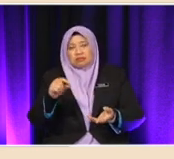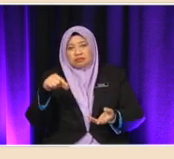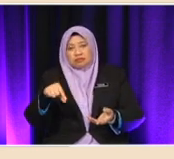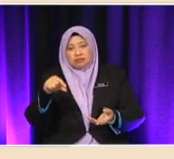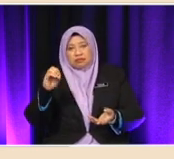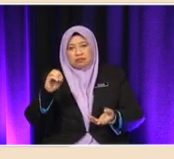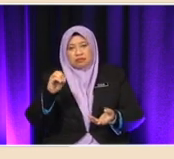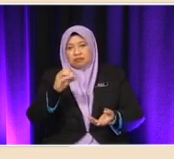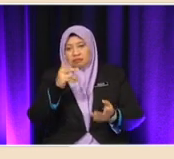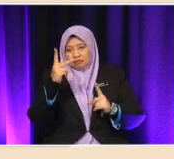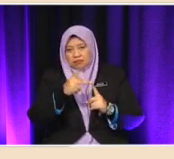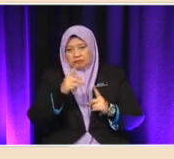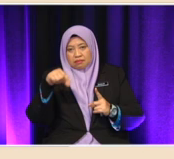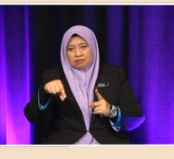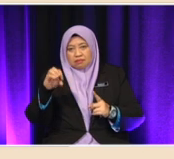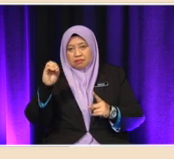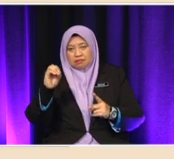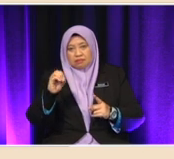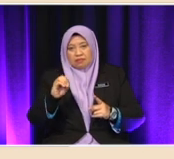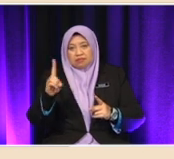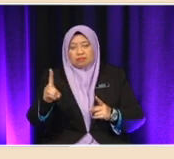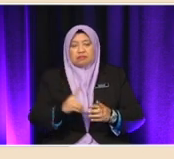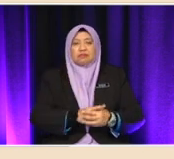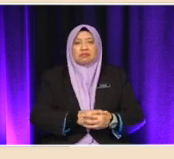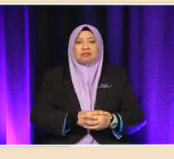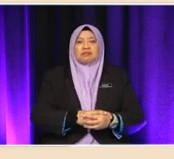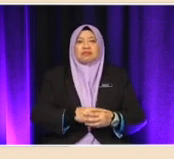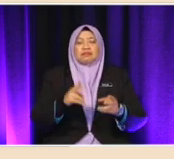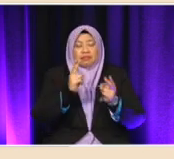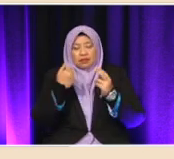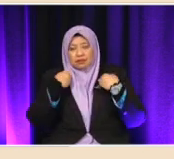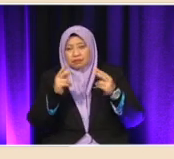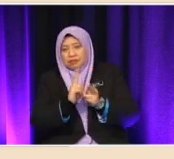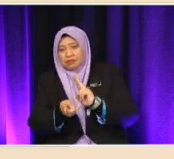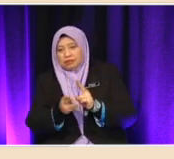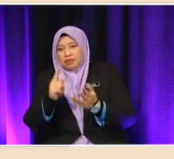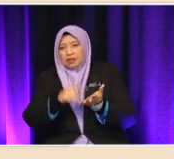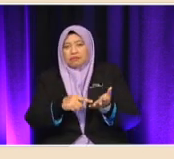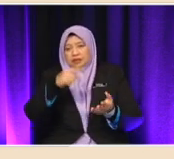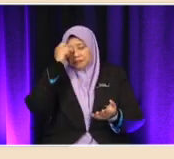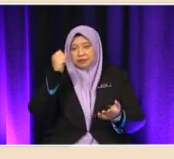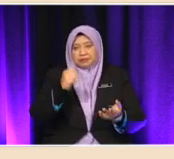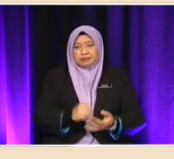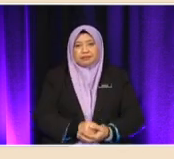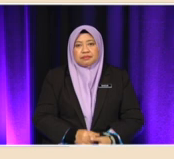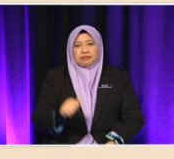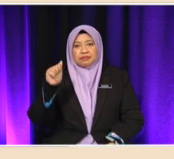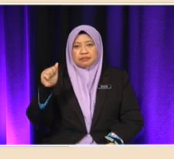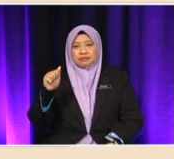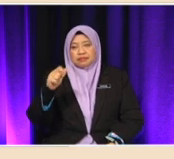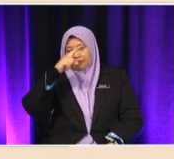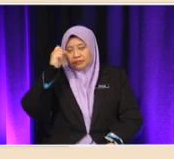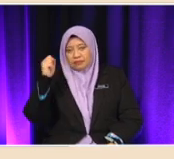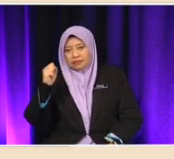menunjukkan bahwa berlakunya pertambahan di dalam quantity yang ditawar Apakah sebabnya Oke e disebabkan